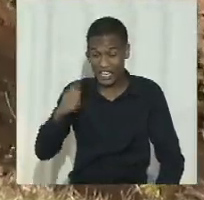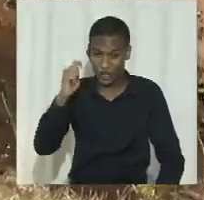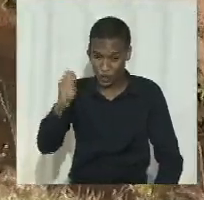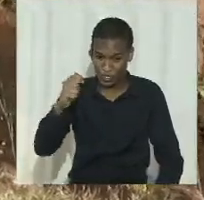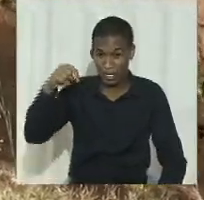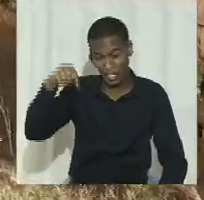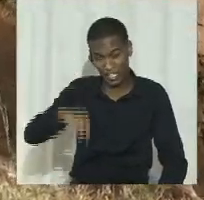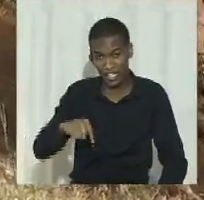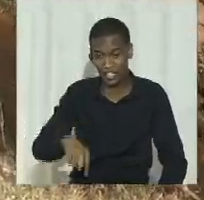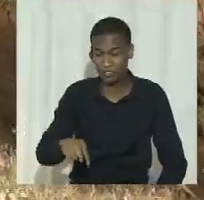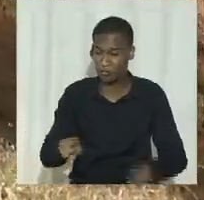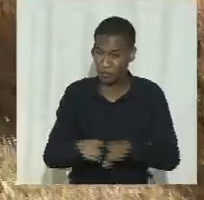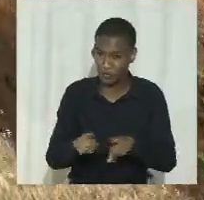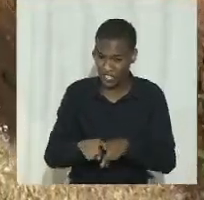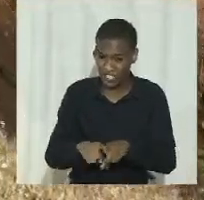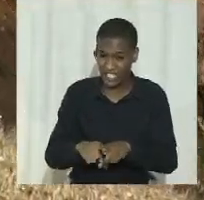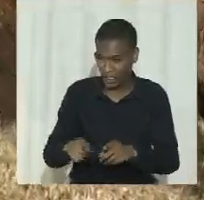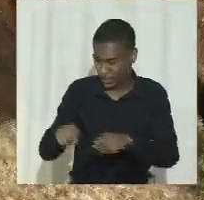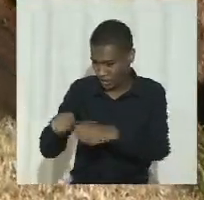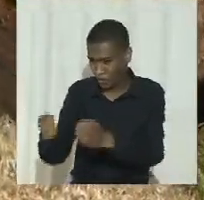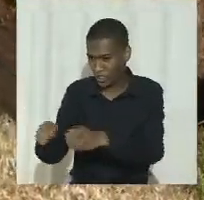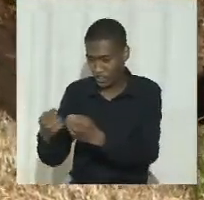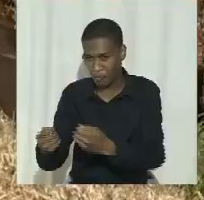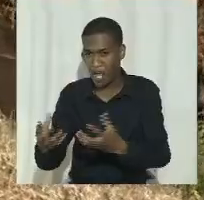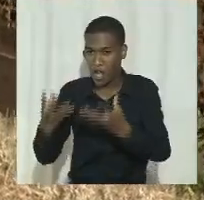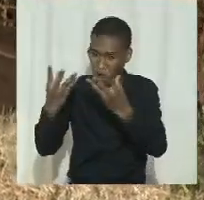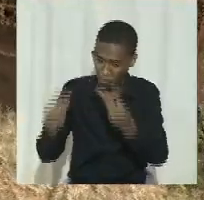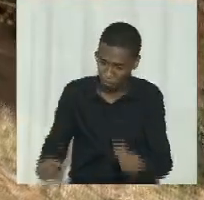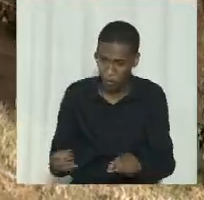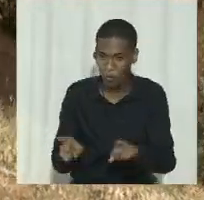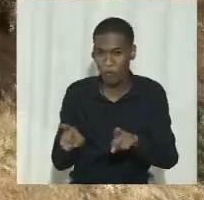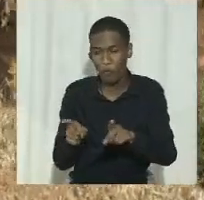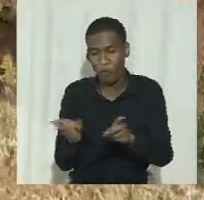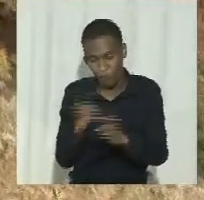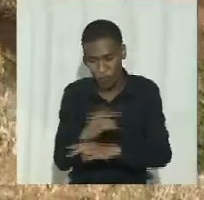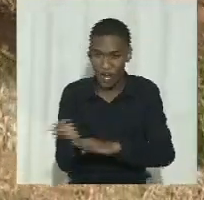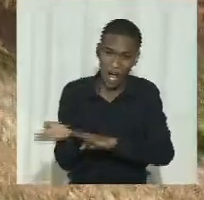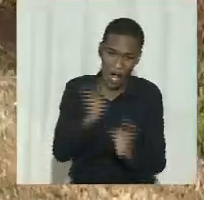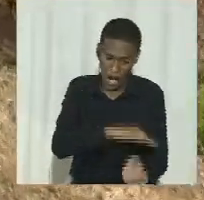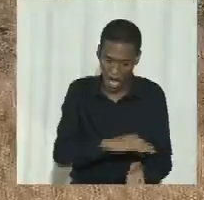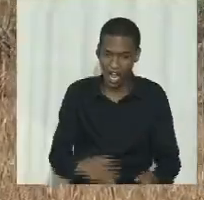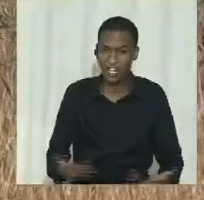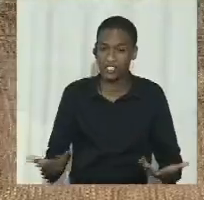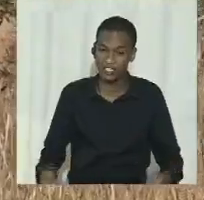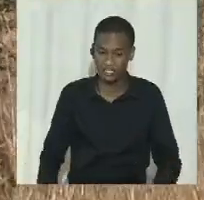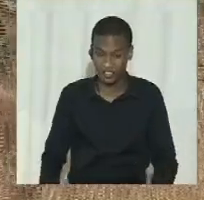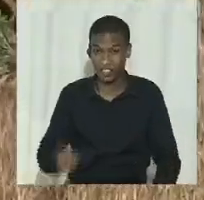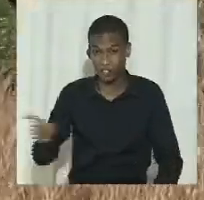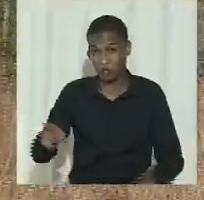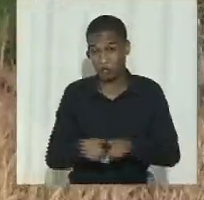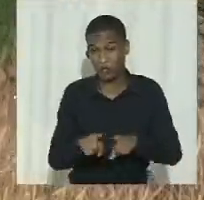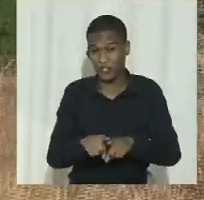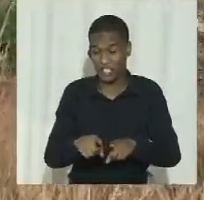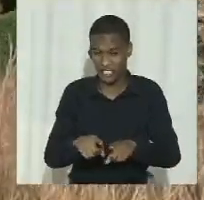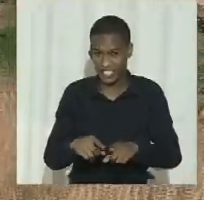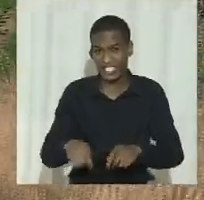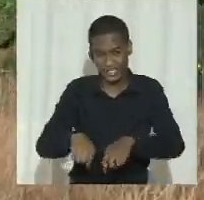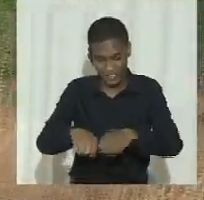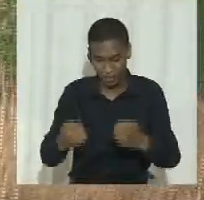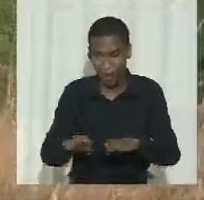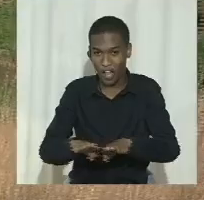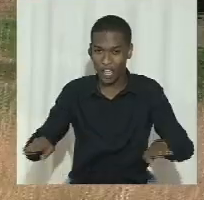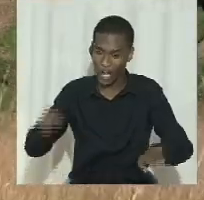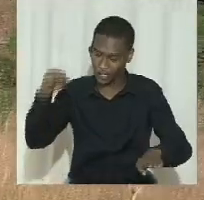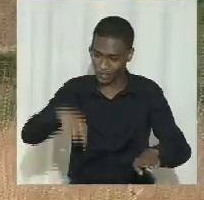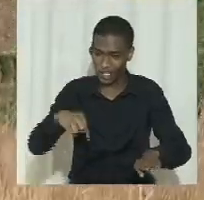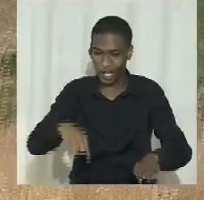riaka. Midika izany fa tsy tandomondoza intsony fa tena efa simba ny tany noho ny ataon'ny